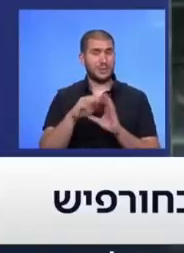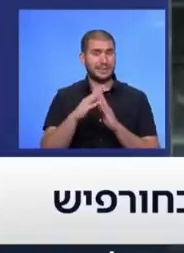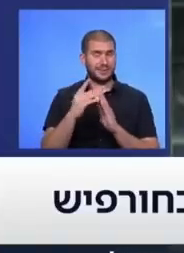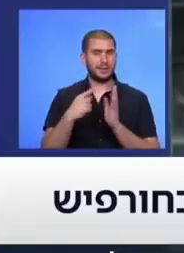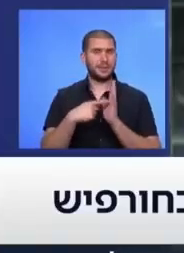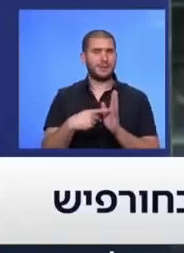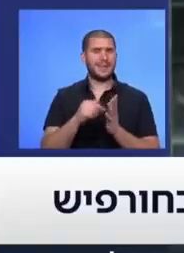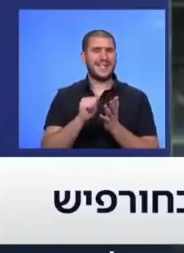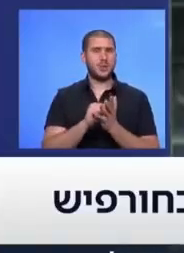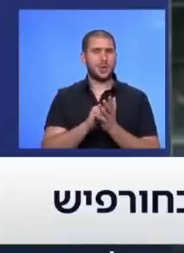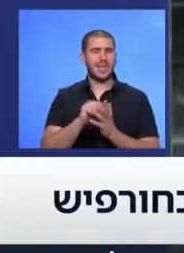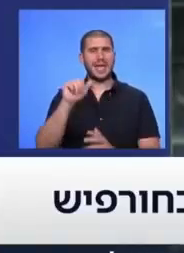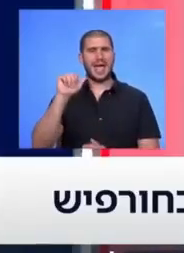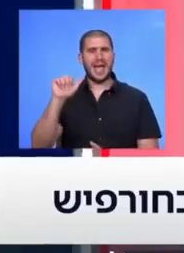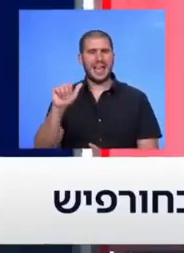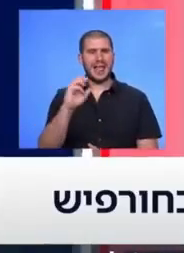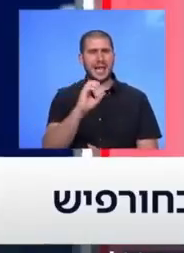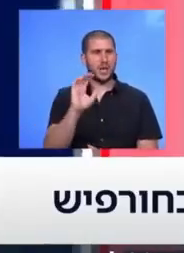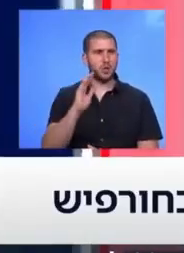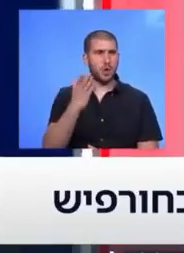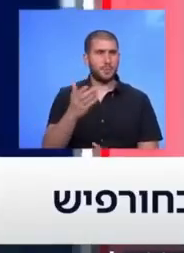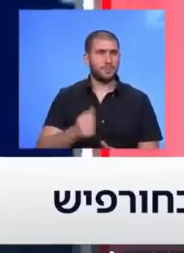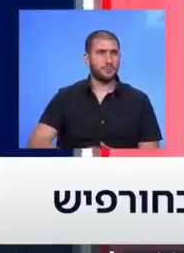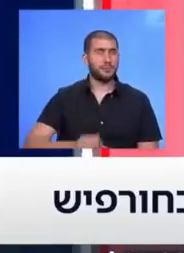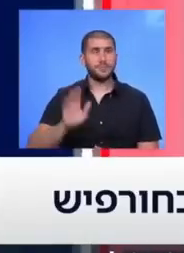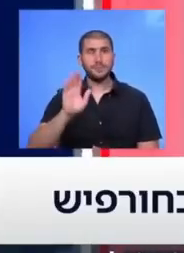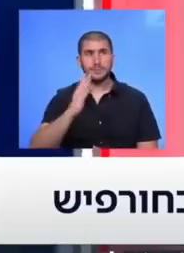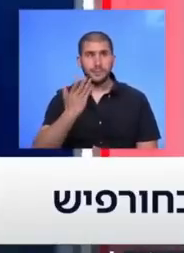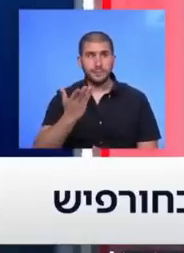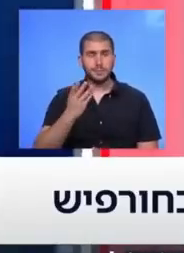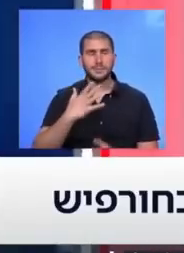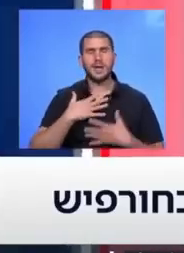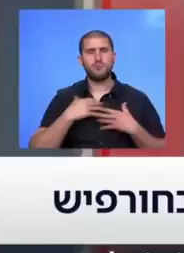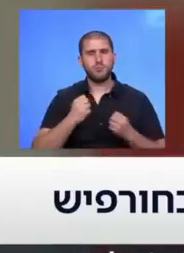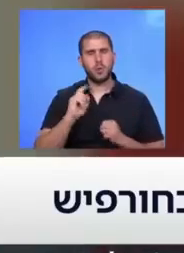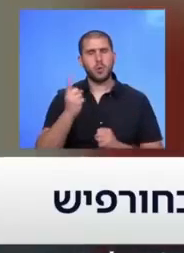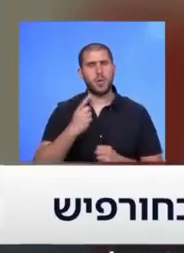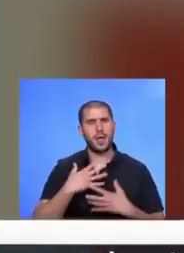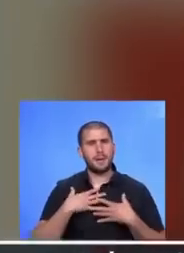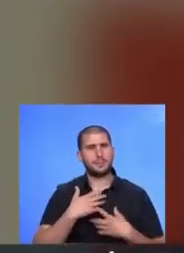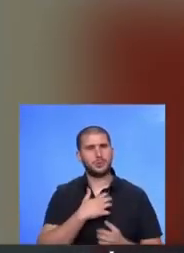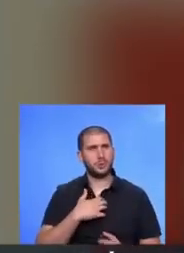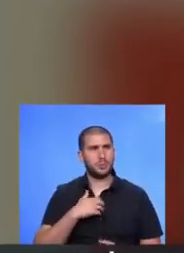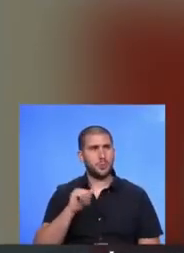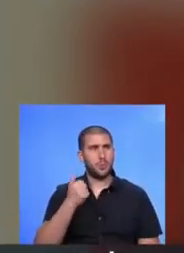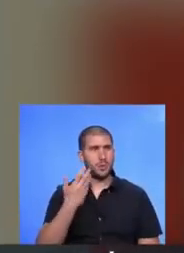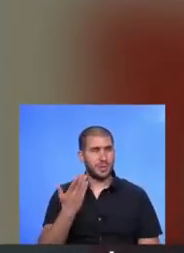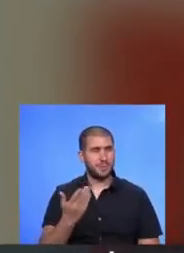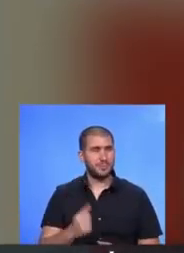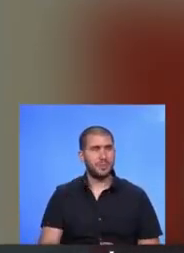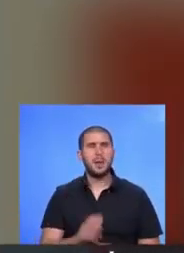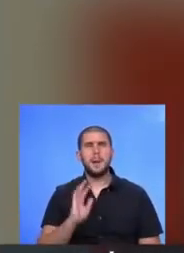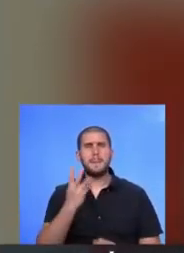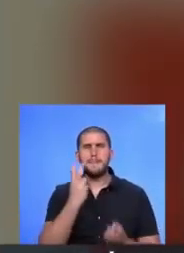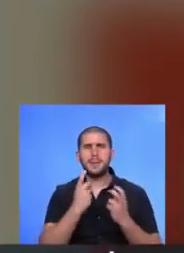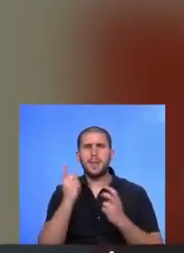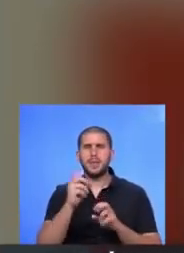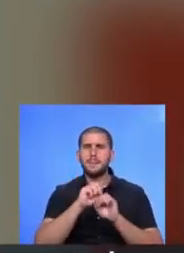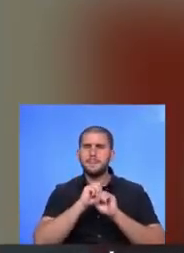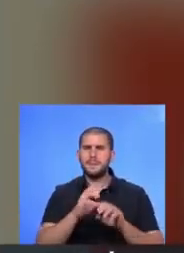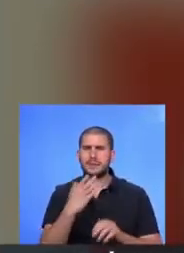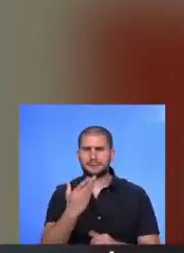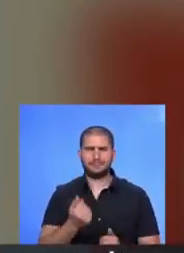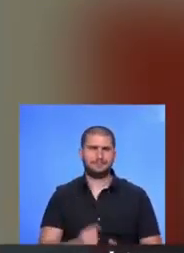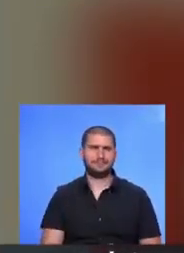העיתונאי אריאל כהנה. שלום לך. שלום, קודם כל רפואה שלמה לפצועים, אני חושב שהיה פרפואה קשה. מה המידע שאתה מפרסם